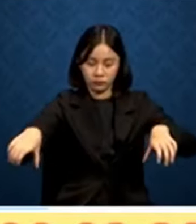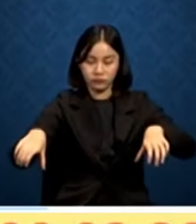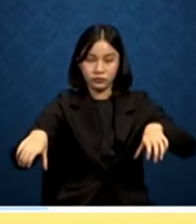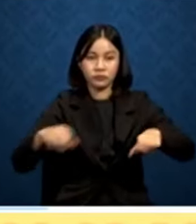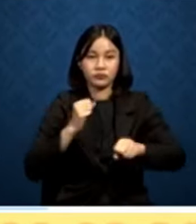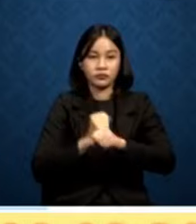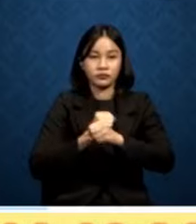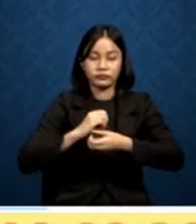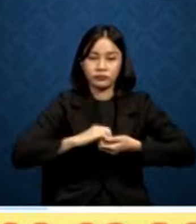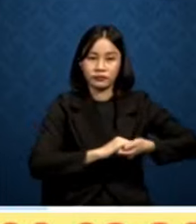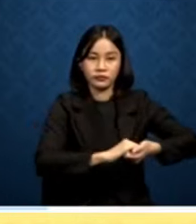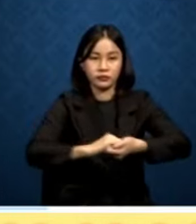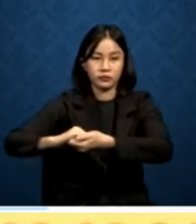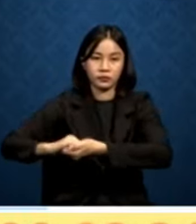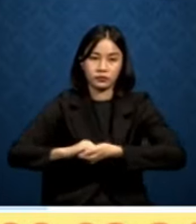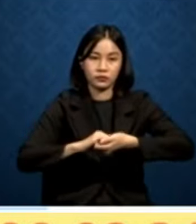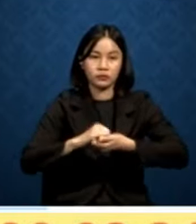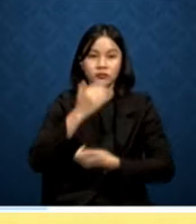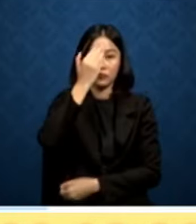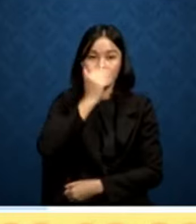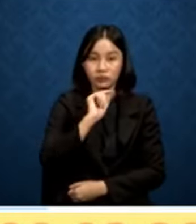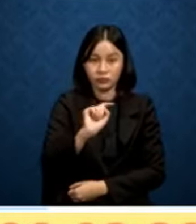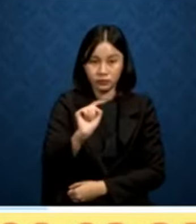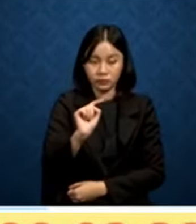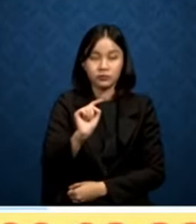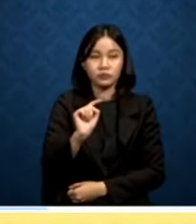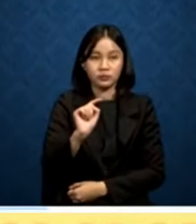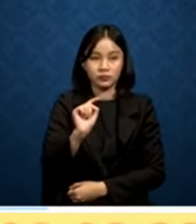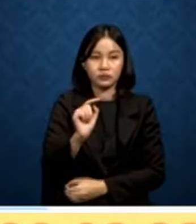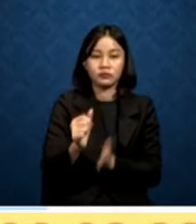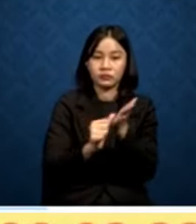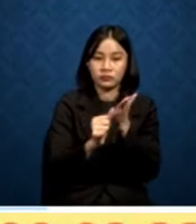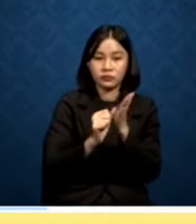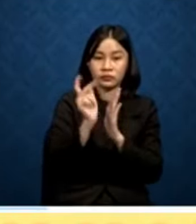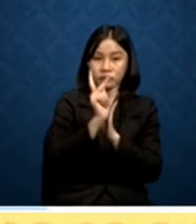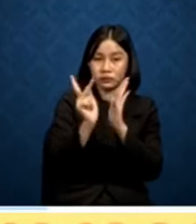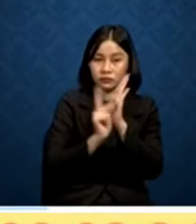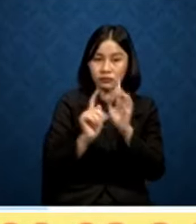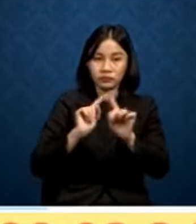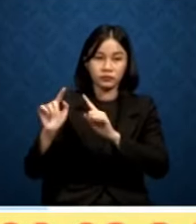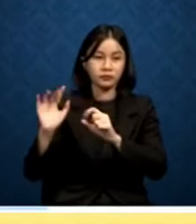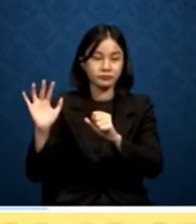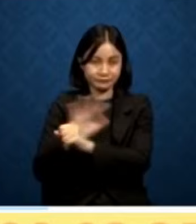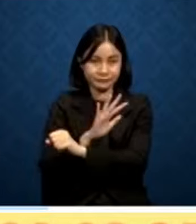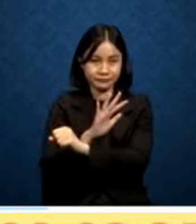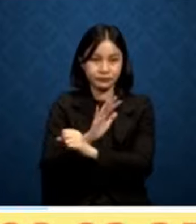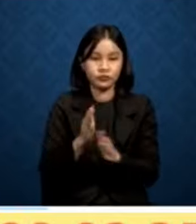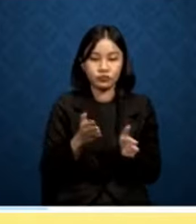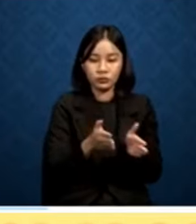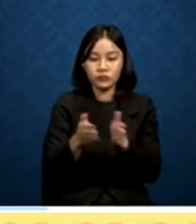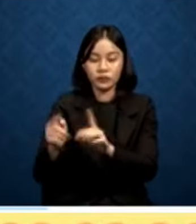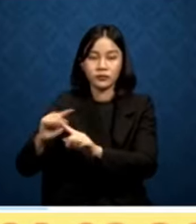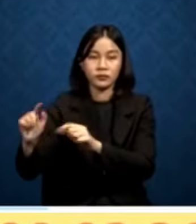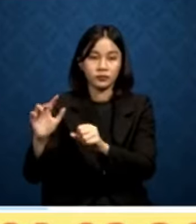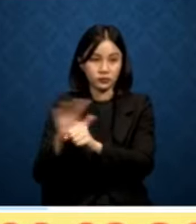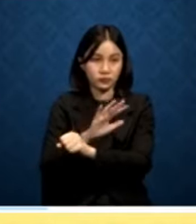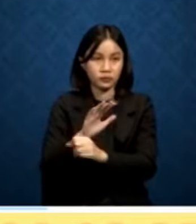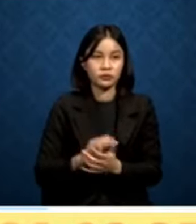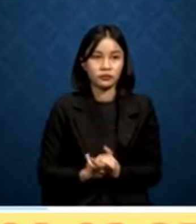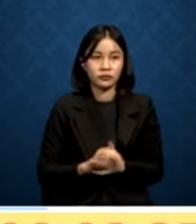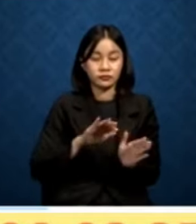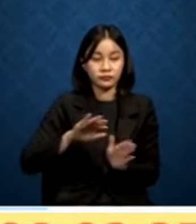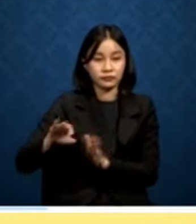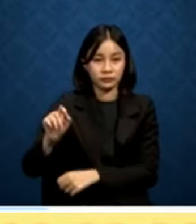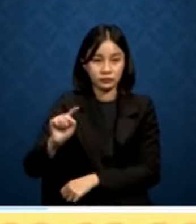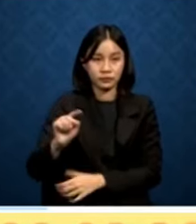ารมาทำงอยบุรณาก่านกัเพื่อจะให้การแ้ข่ากฏหมายนี้มนคอบคลุมทุกมิติแล้วก็ในส่วนข